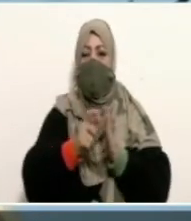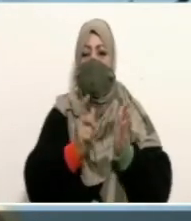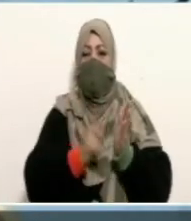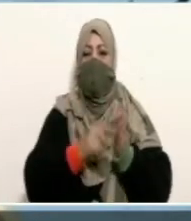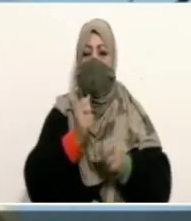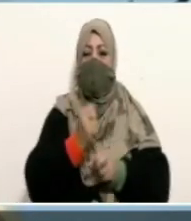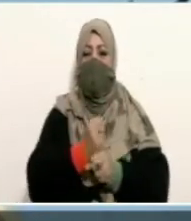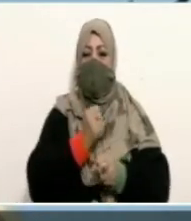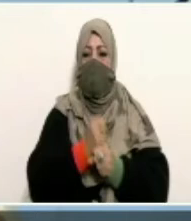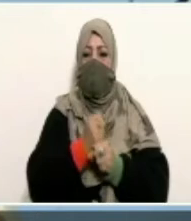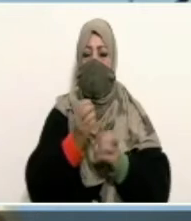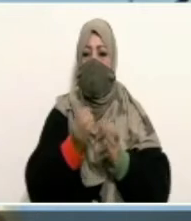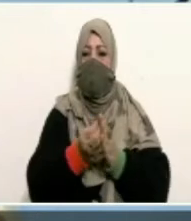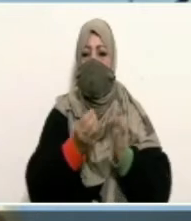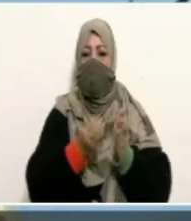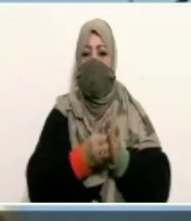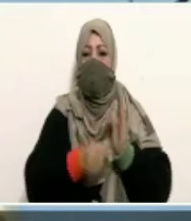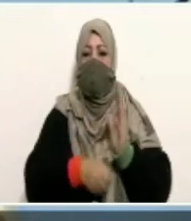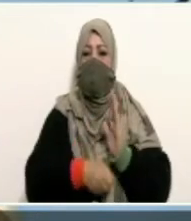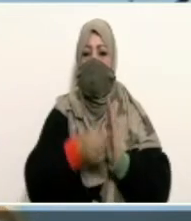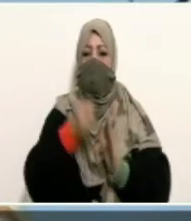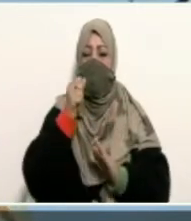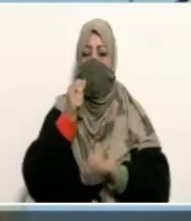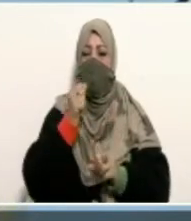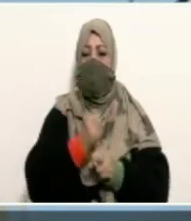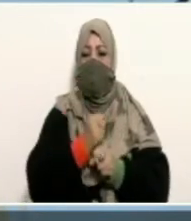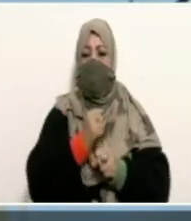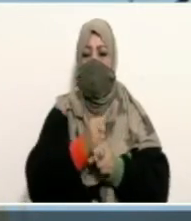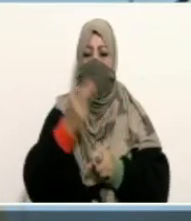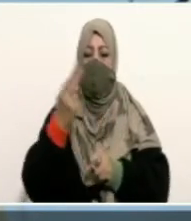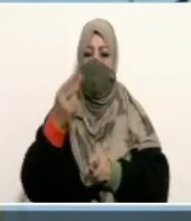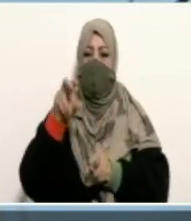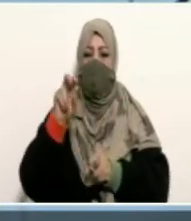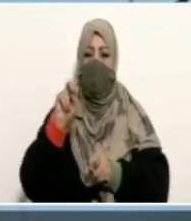هذا العقد، وإذا كان قريبا يمكن أن يتلافى